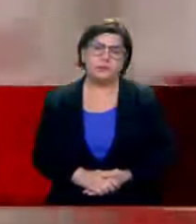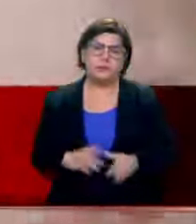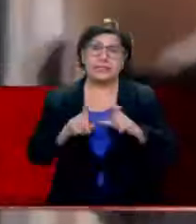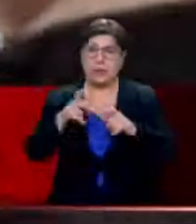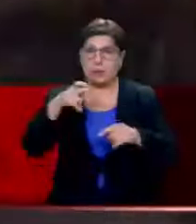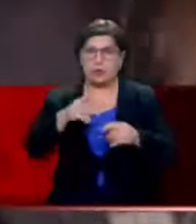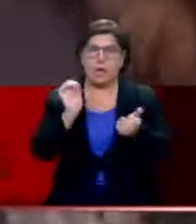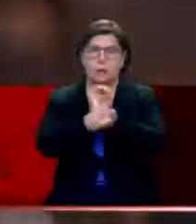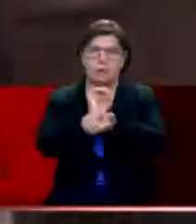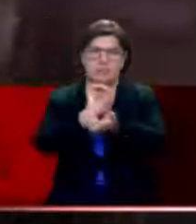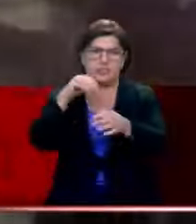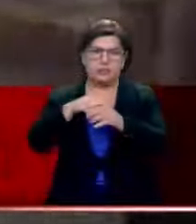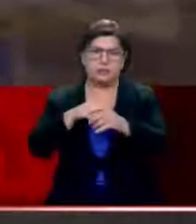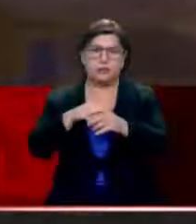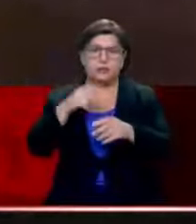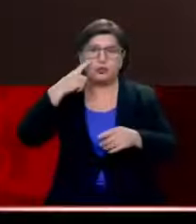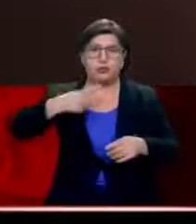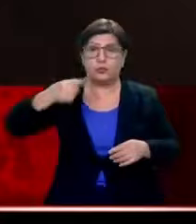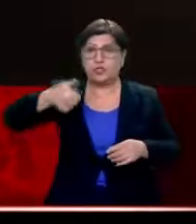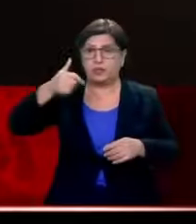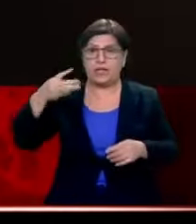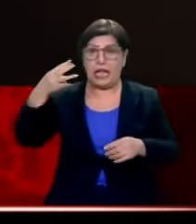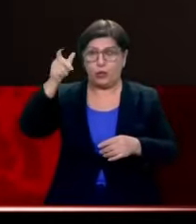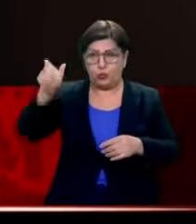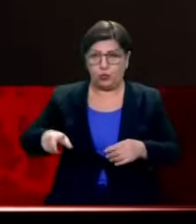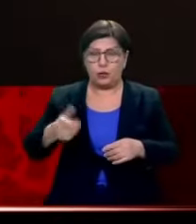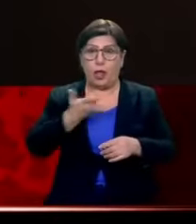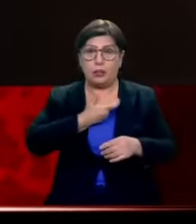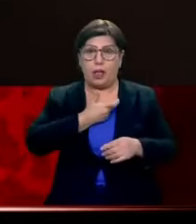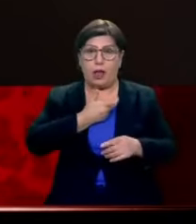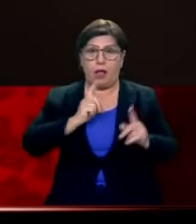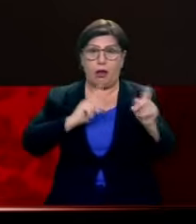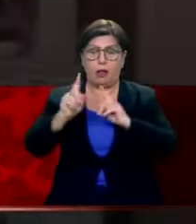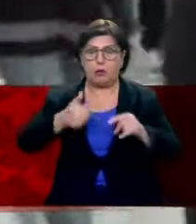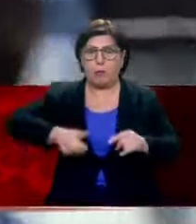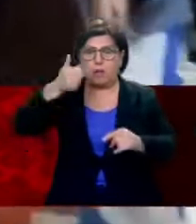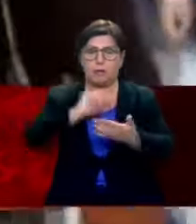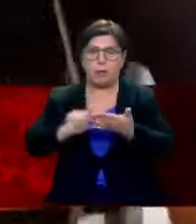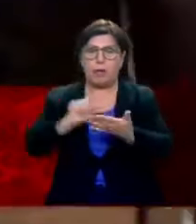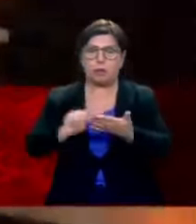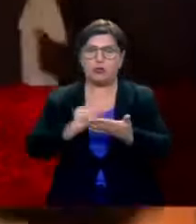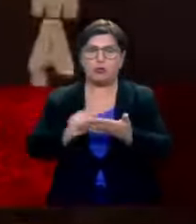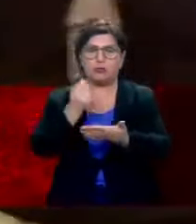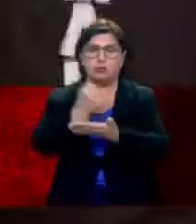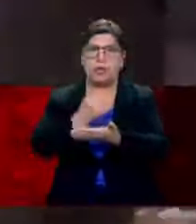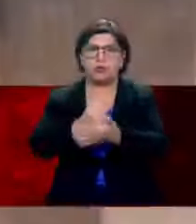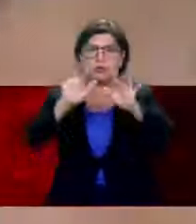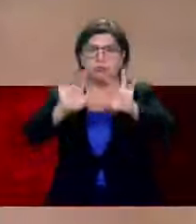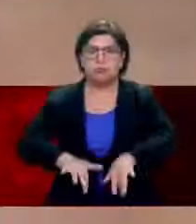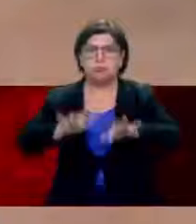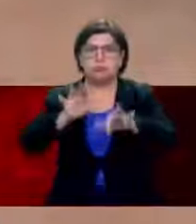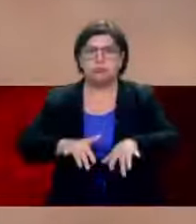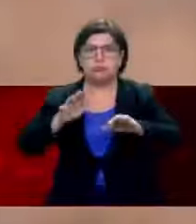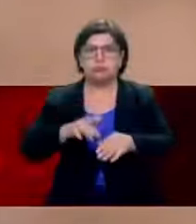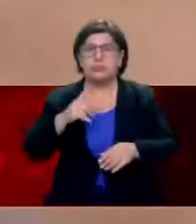Dilan Polat cezaevinden bu kez Cumhurbaşkanı Erdoğan ve Adalet Bakanı'na mektup yazdı. Tek isteğinin iddianamenin bir